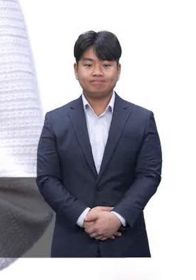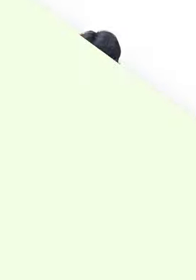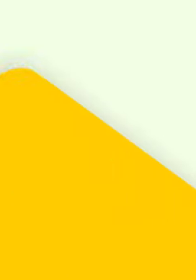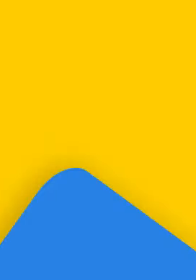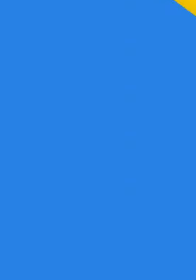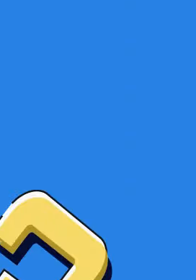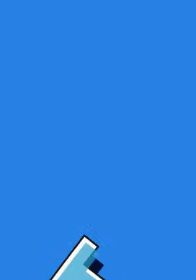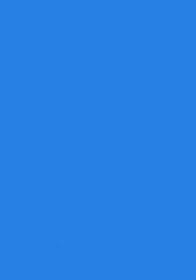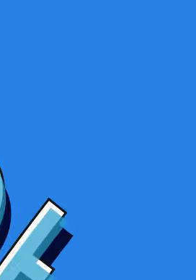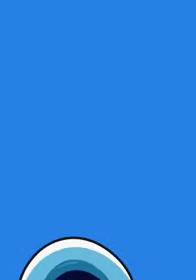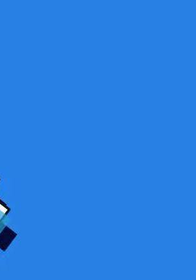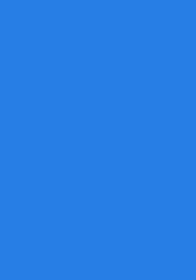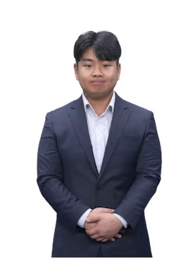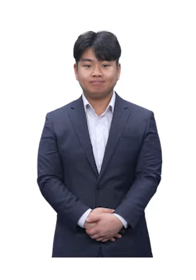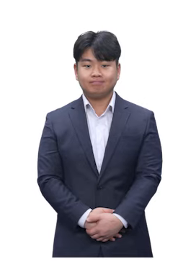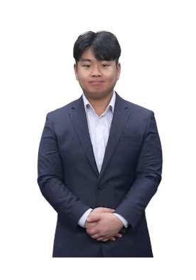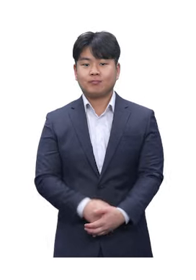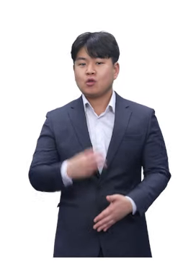전해드립니다.